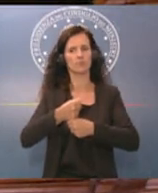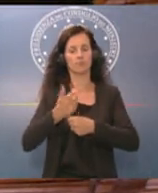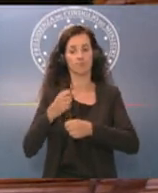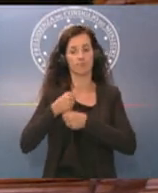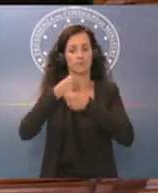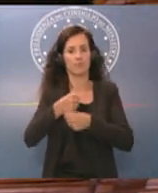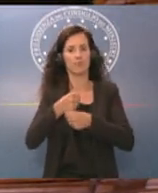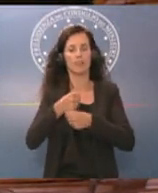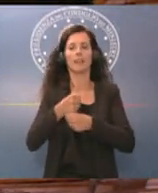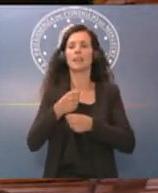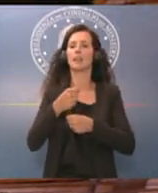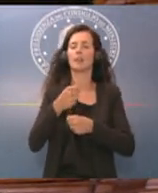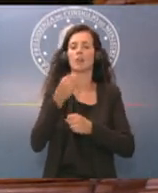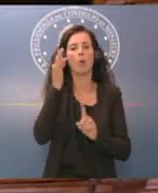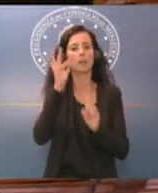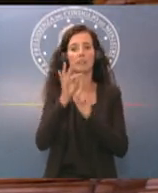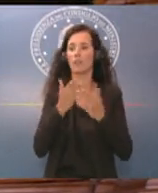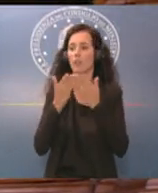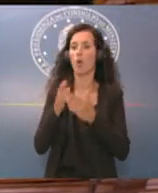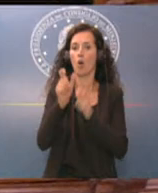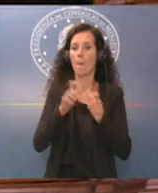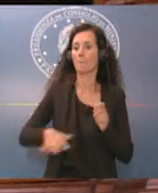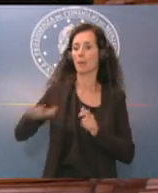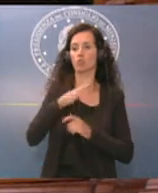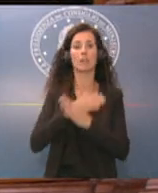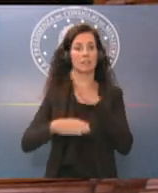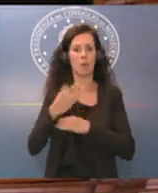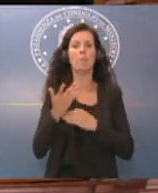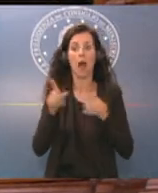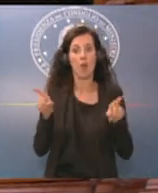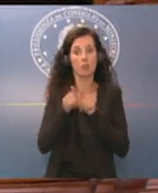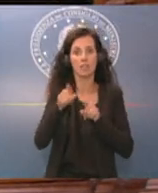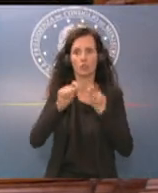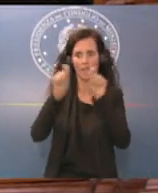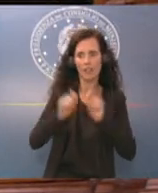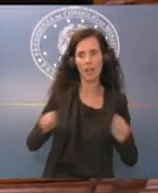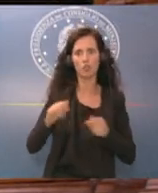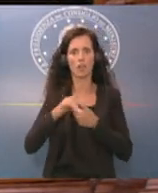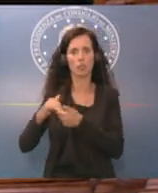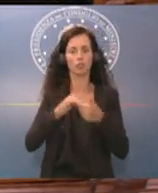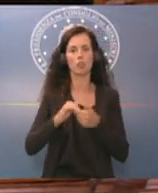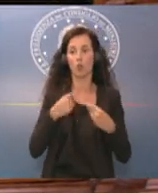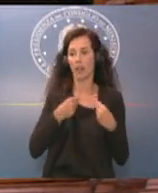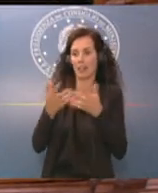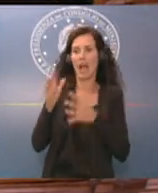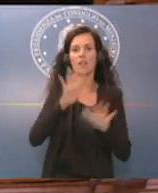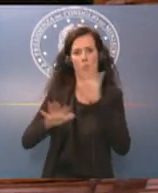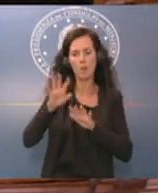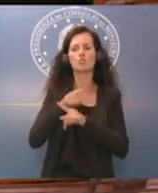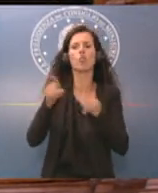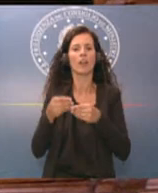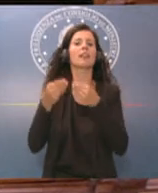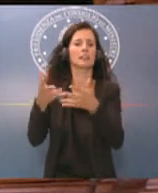portatori degli interessi delle persone con disabilità, ma al contempo diventano anche un grande veicolo di informazione. Lei pone comunque un grande tema: le persone